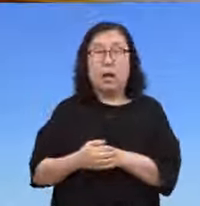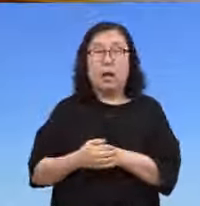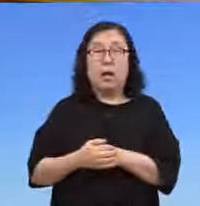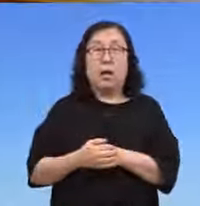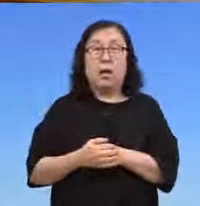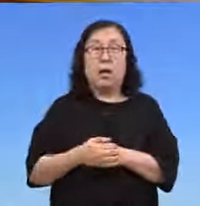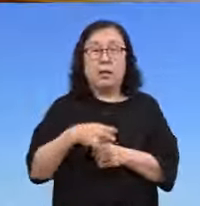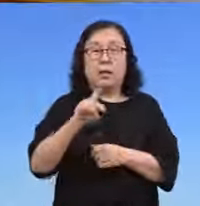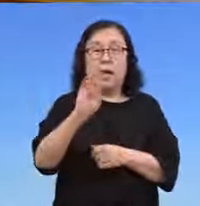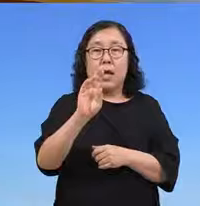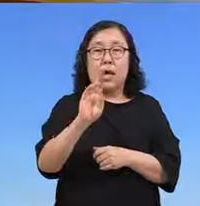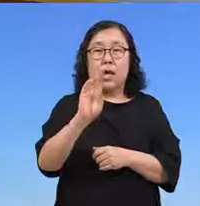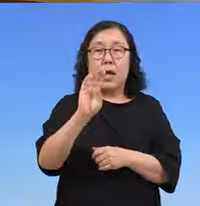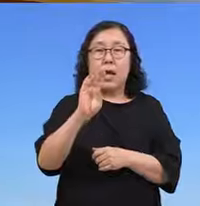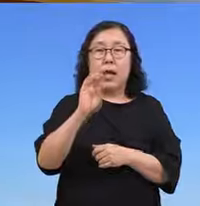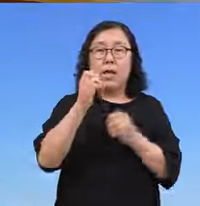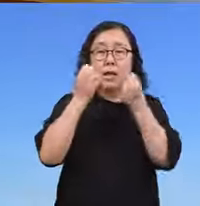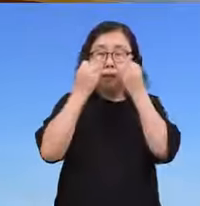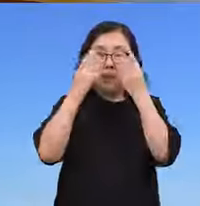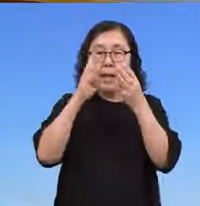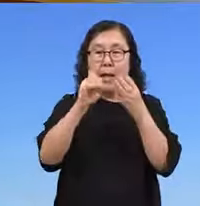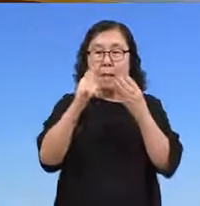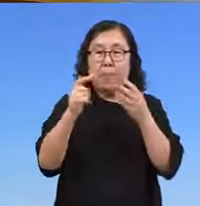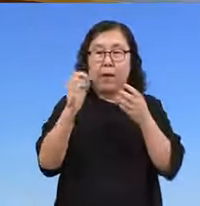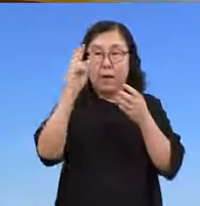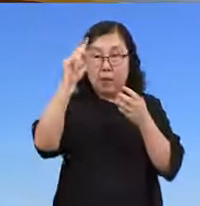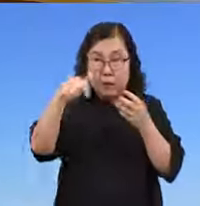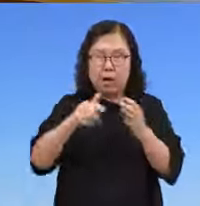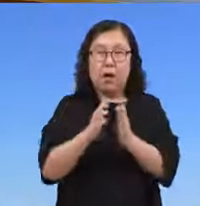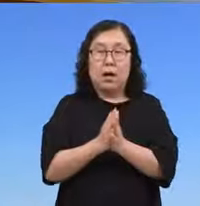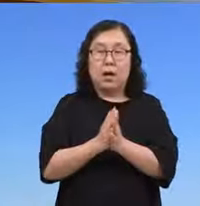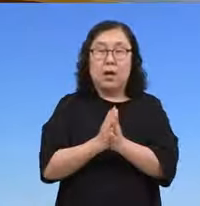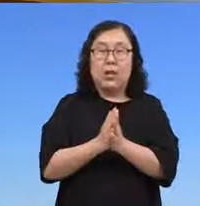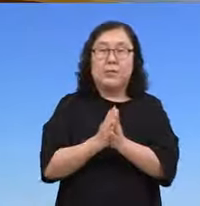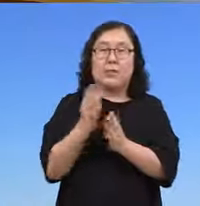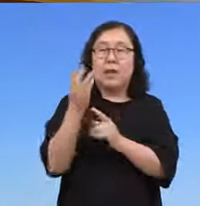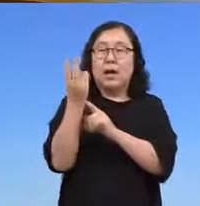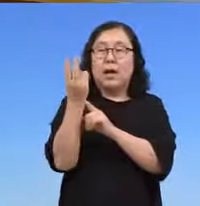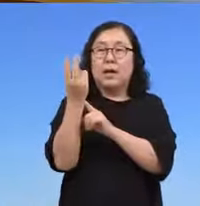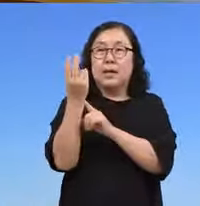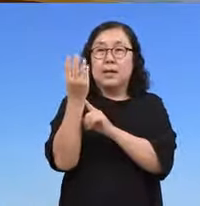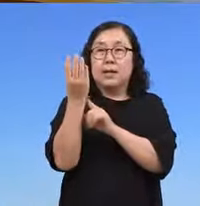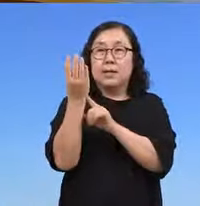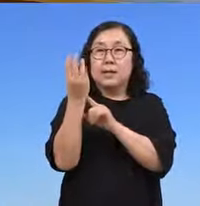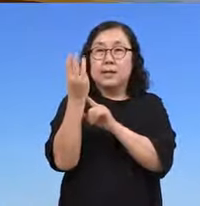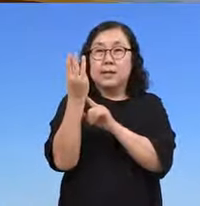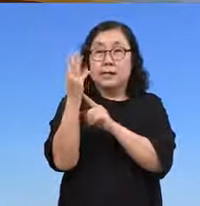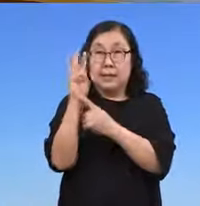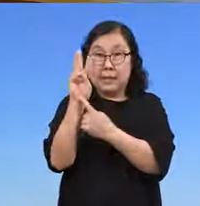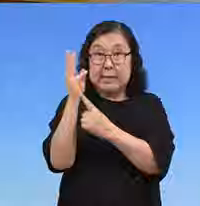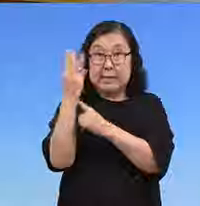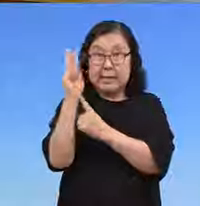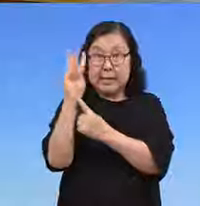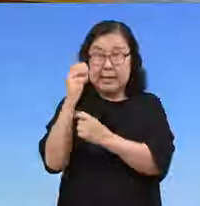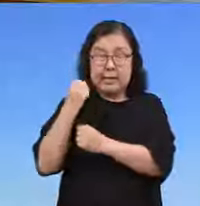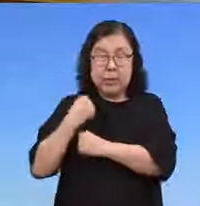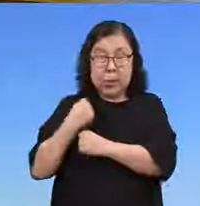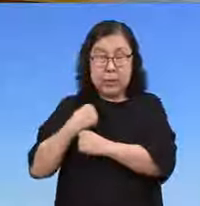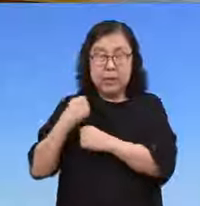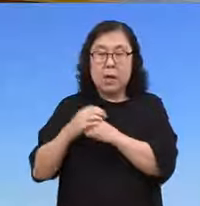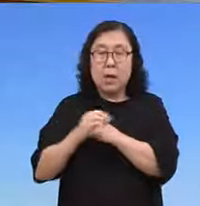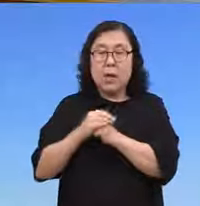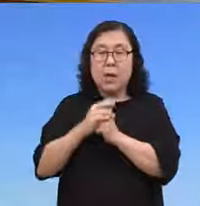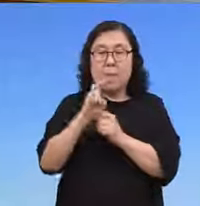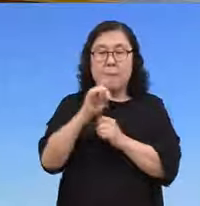읽습니다. 그때에 요아스의 아들 기드온은 미디안 사람들에게 들키지 않으려고, 미디안